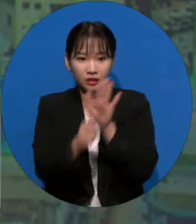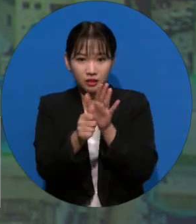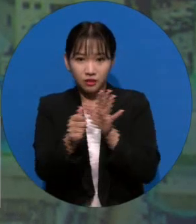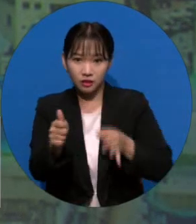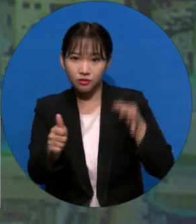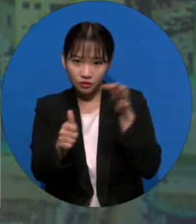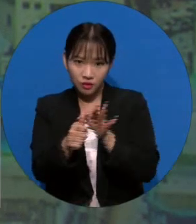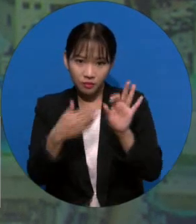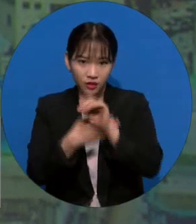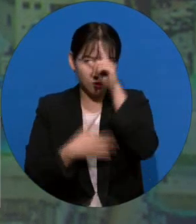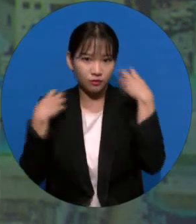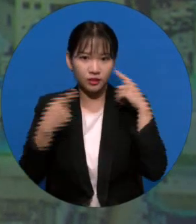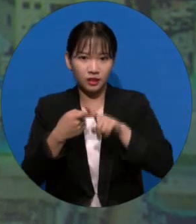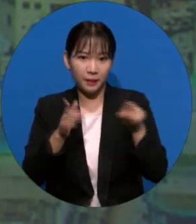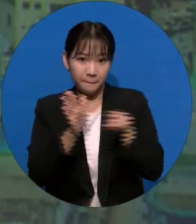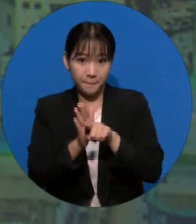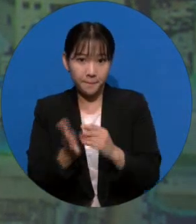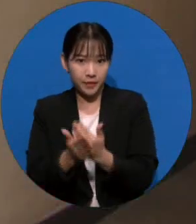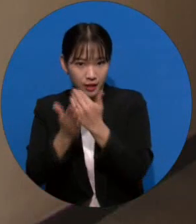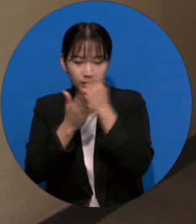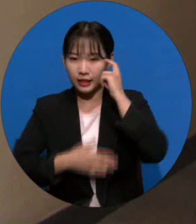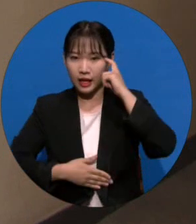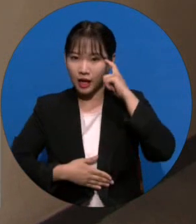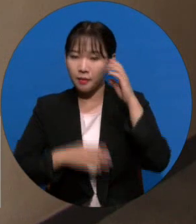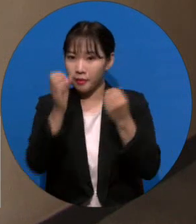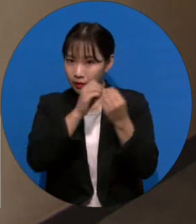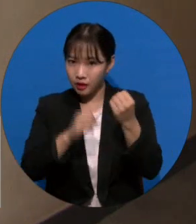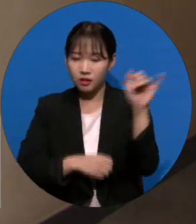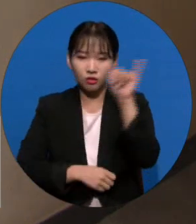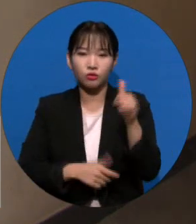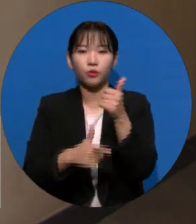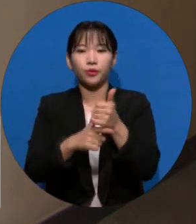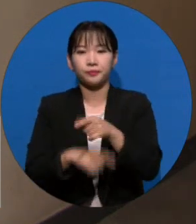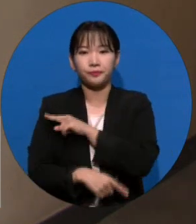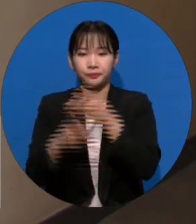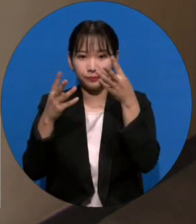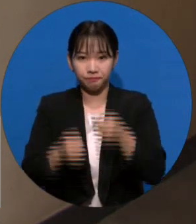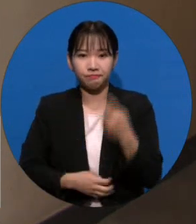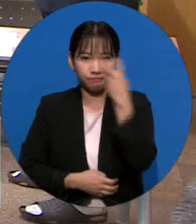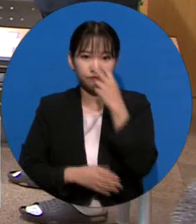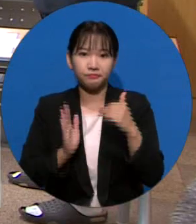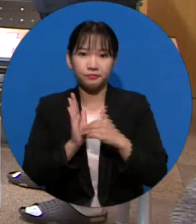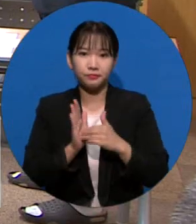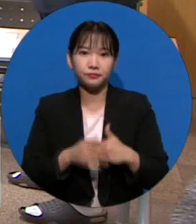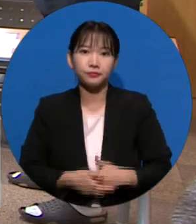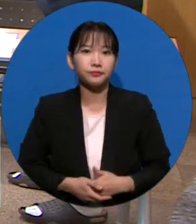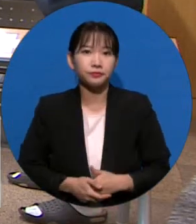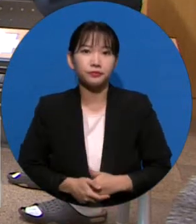재난지원금을 지급하면 정부에 대한 신뢰도가 높아진다고 생각하는 비율은 전국에서 호남이 가장 높은 것으로